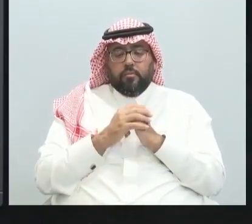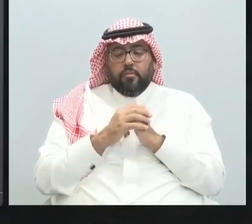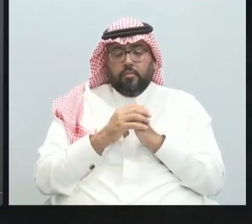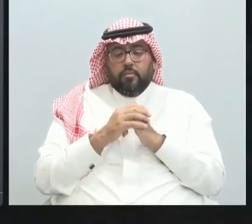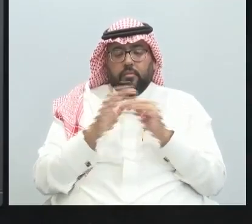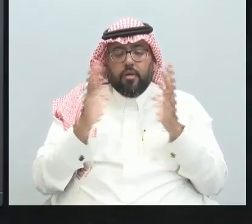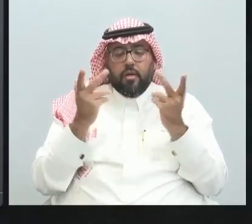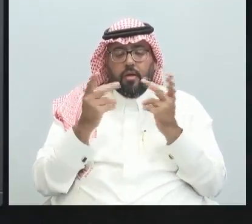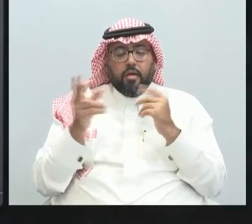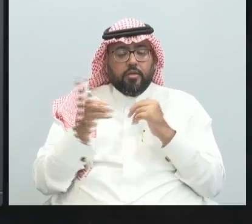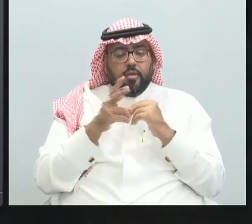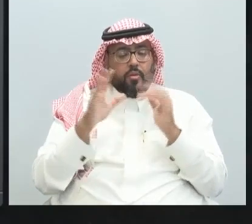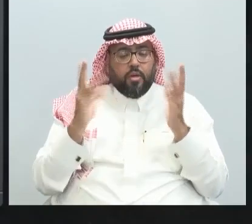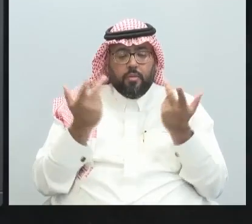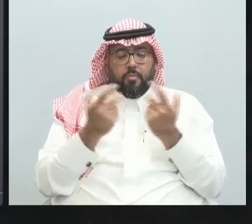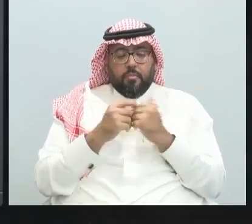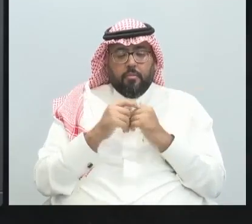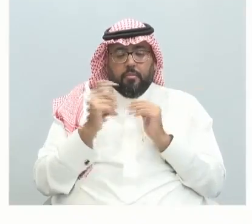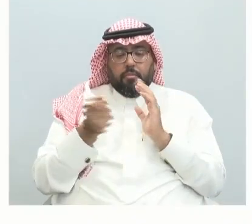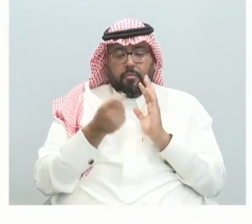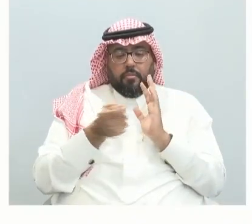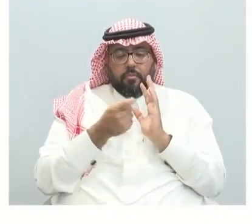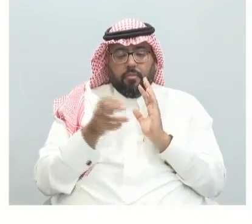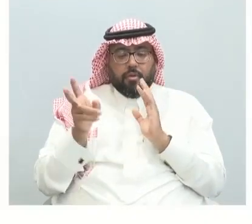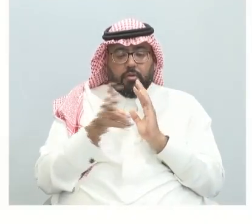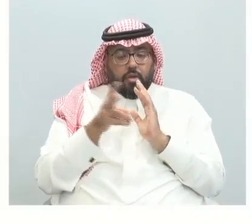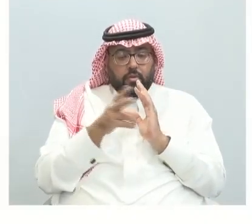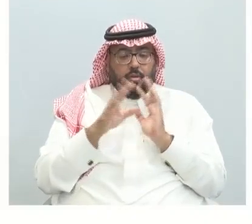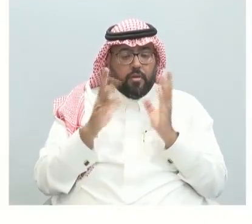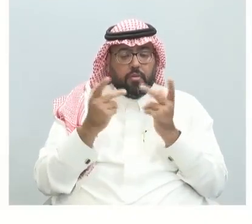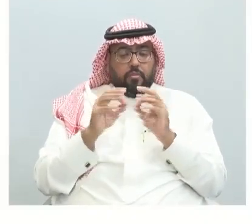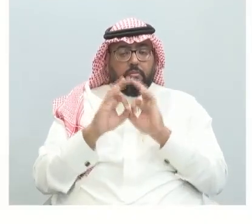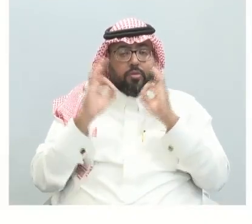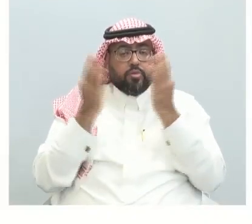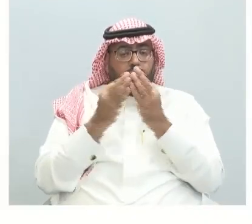كم عددها يساوي كم راح نكتب يساوي مجموعهما